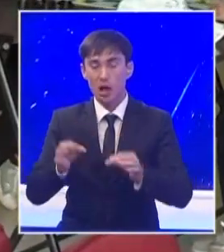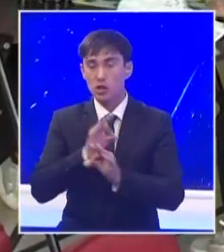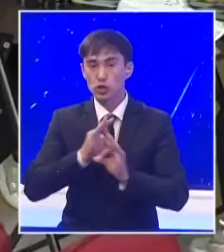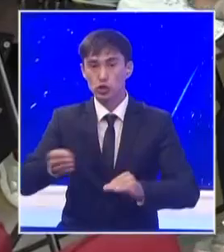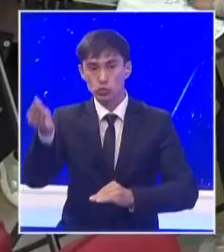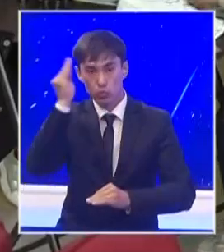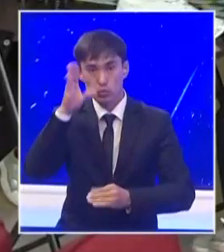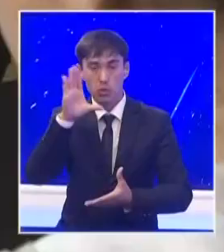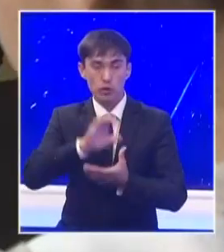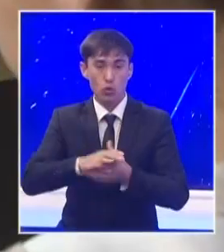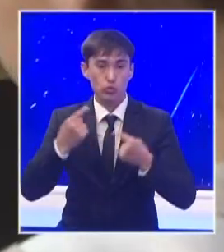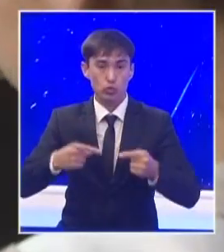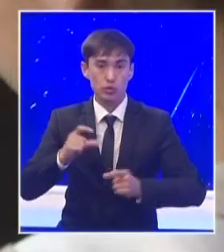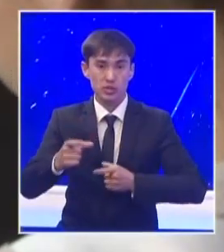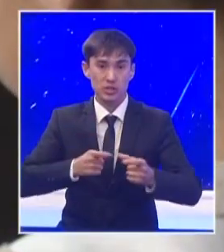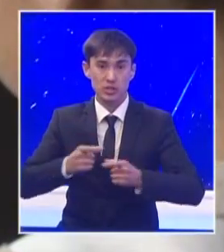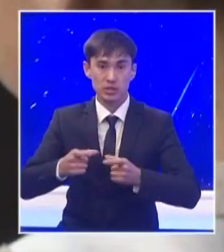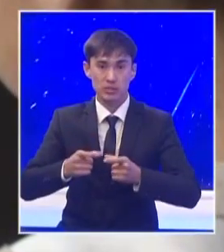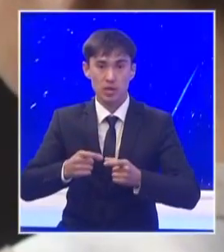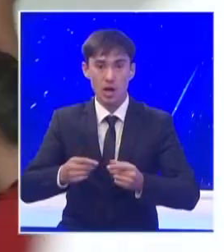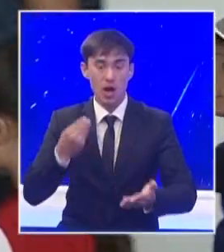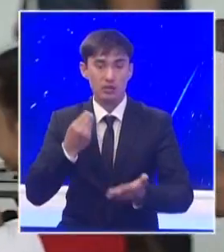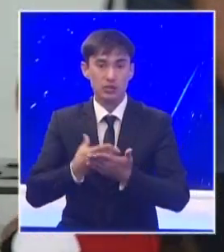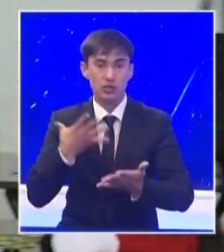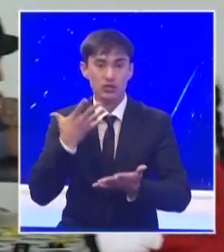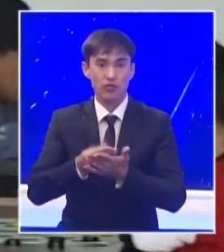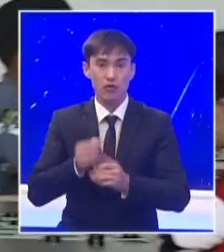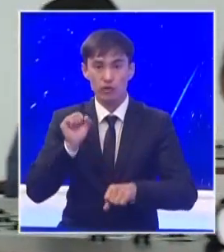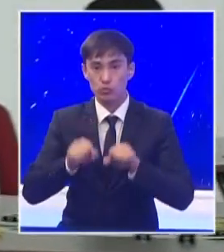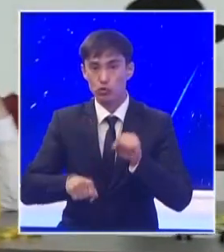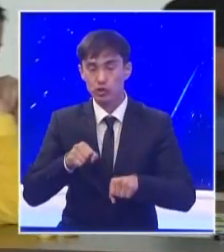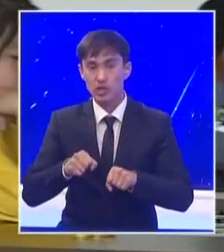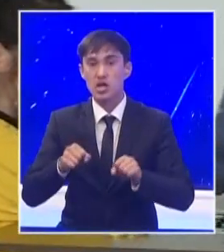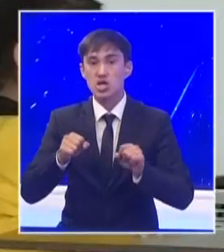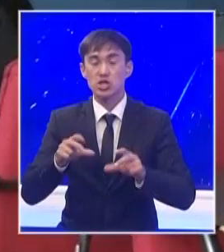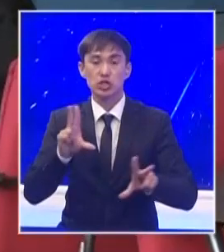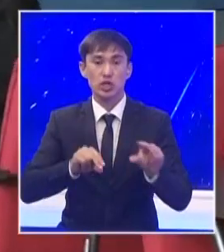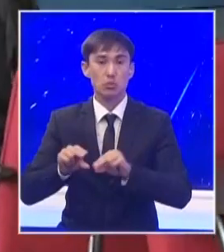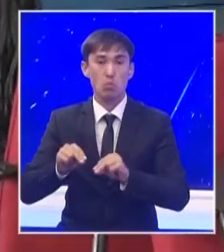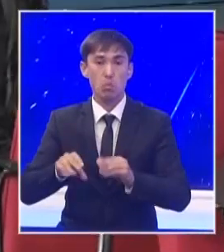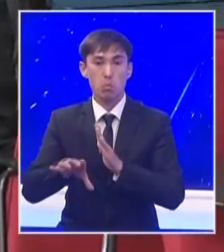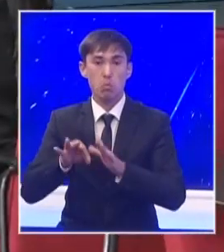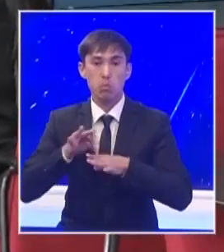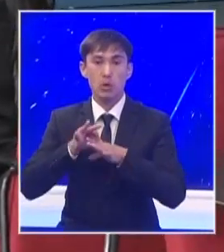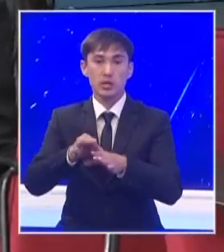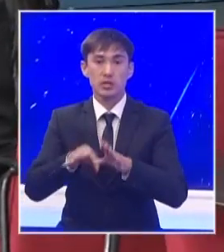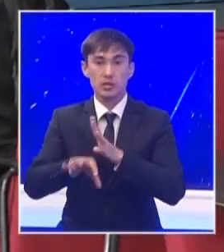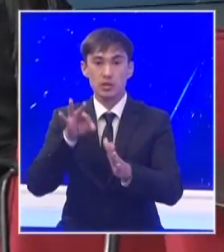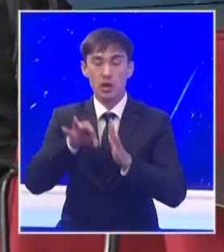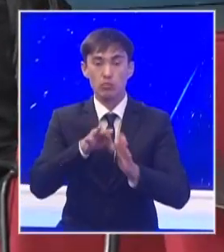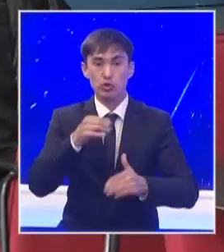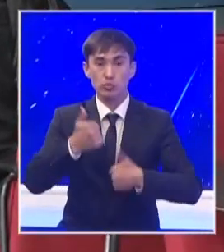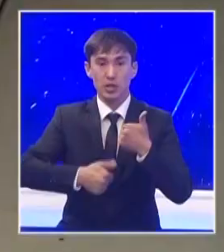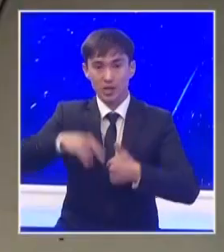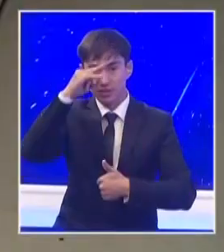способ познакомиться с другими шашистами и оценить свои возможности, но и шанс пройти отбор на чемпионат Казахстана,